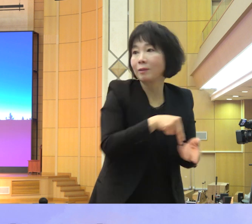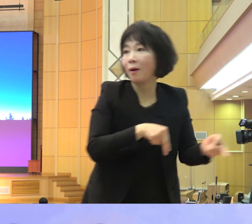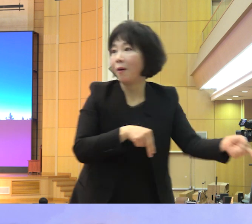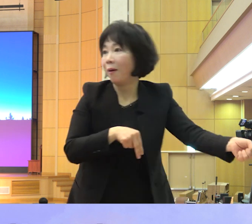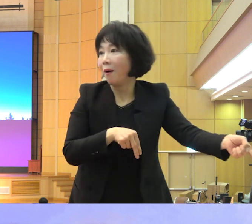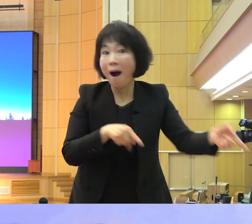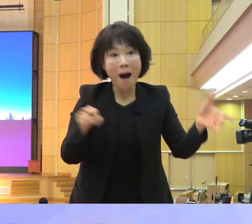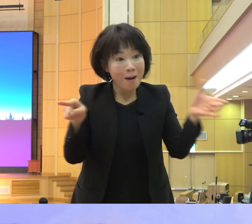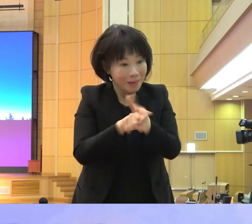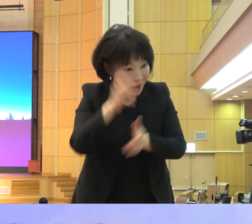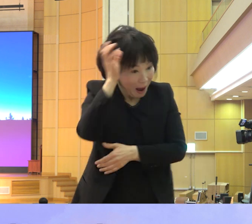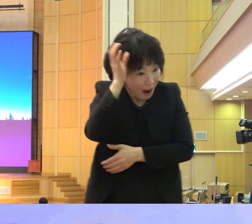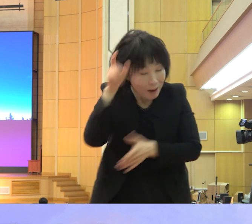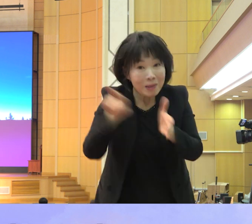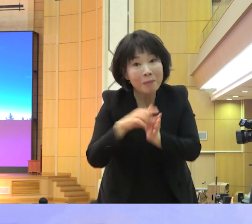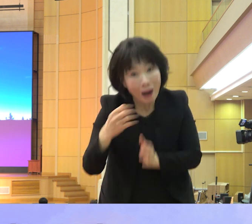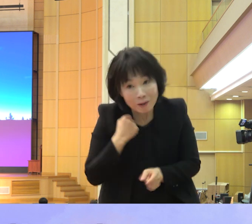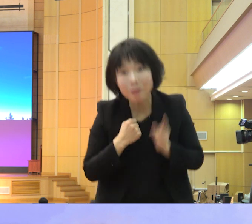낫는다는 믿음으로